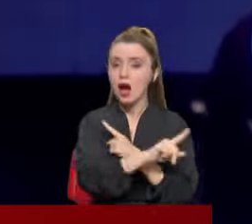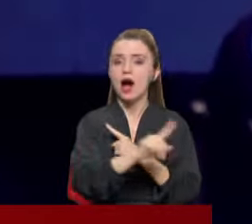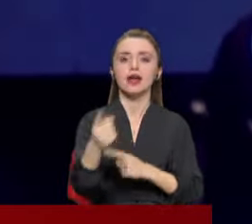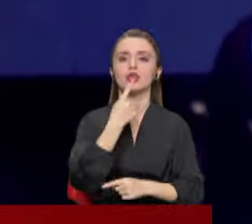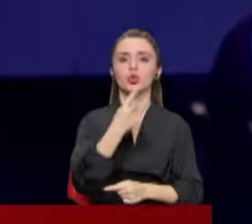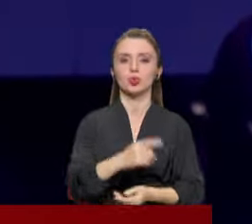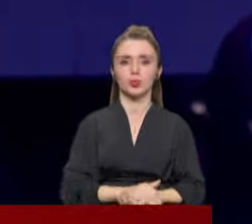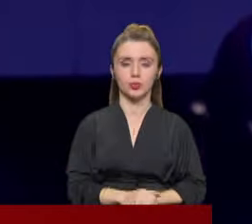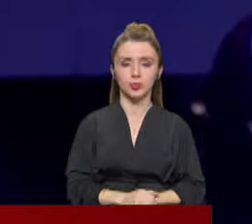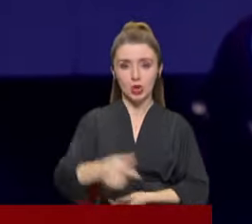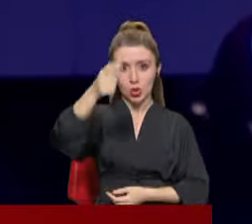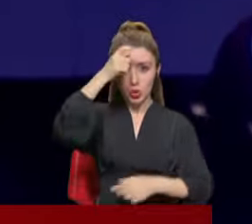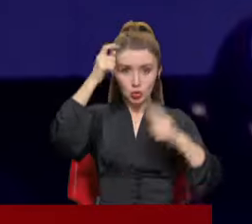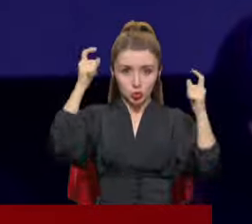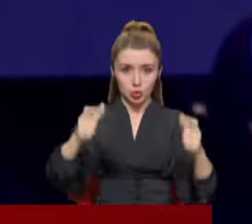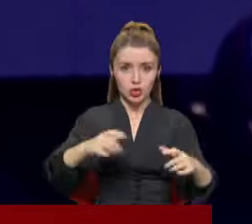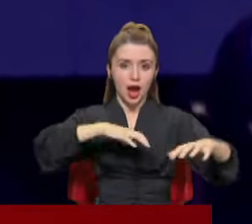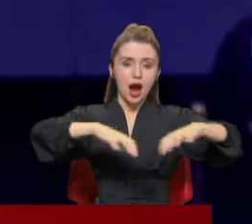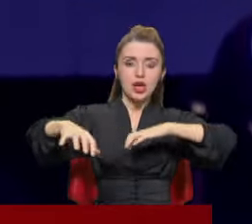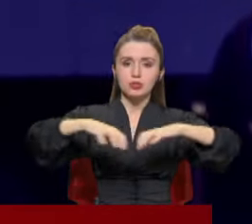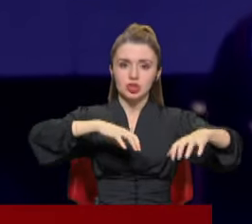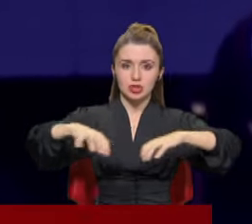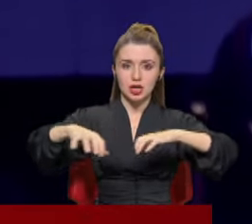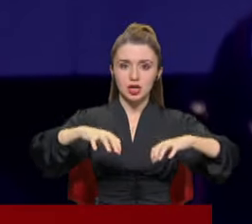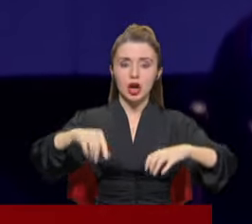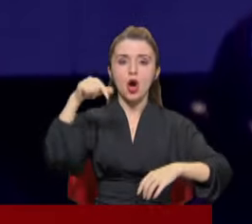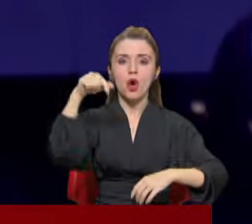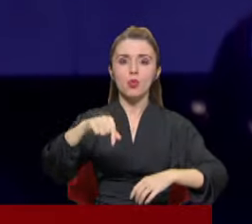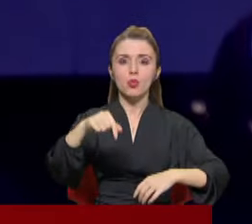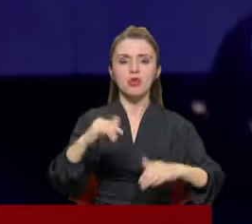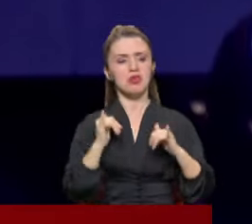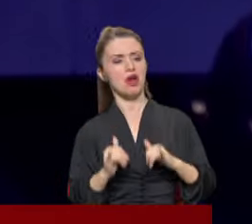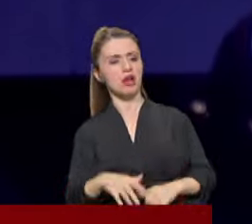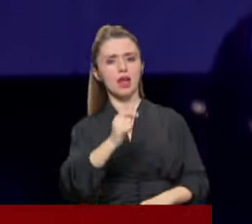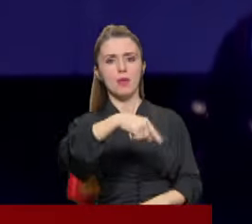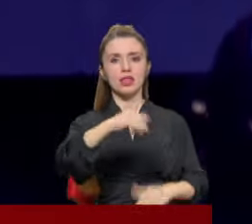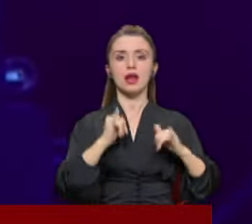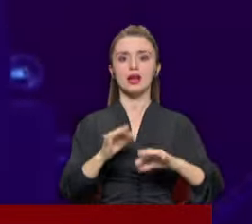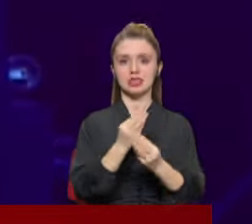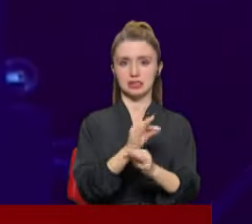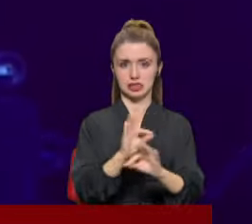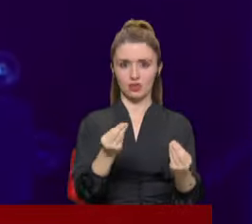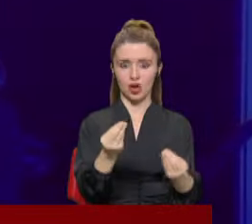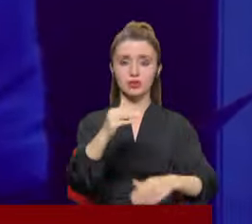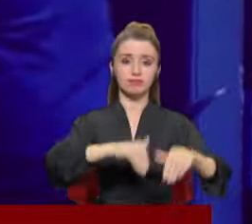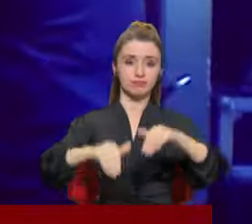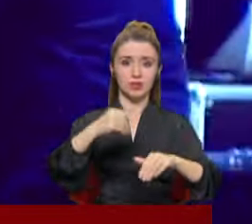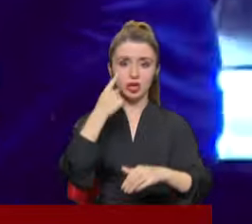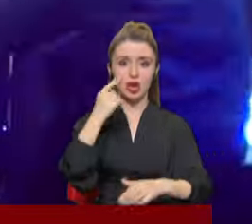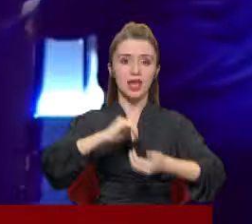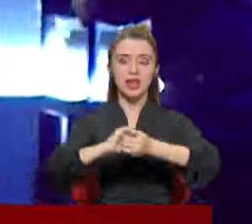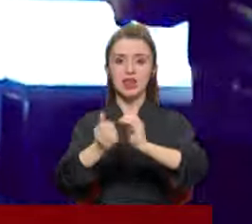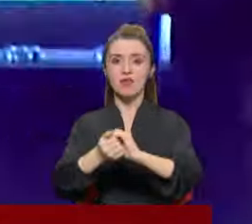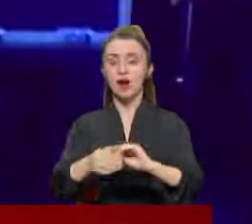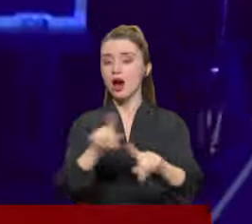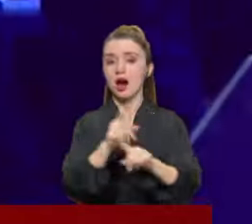hayır diyoruz. Ülkemizdeki kutuplaşmanın konforunu sürenleri rahatsız ediyoruz. Yerel seçimlerde ittifaklara